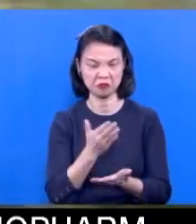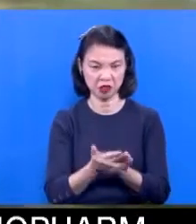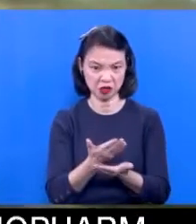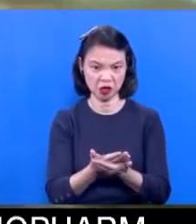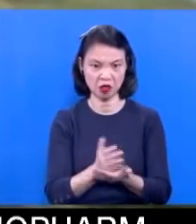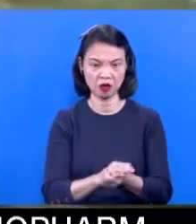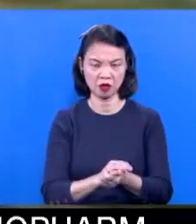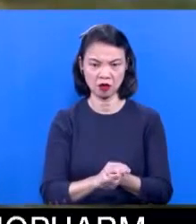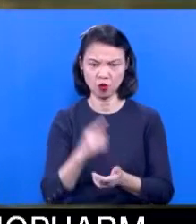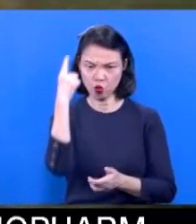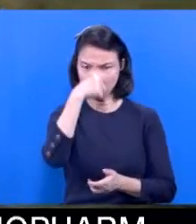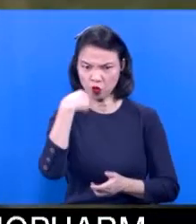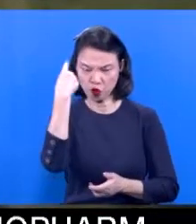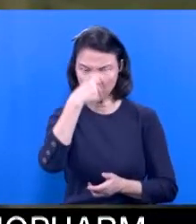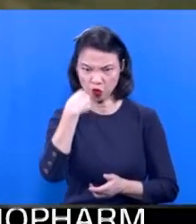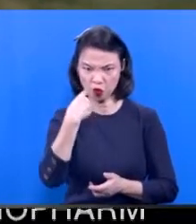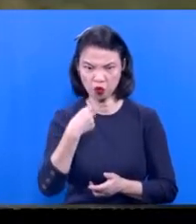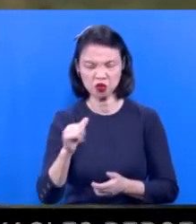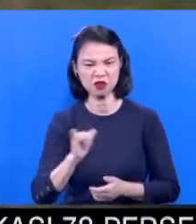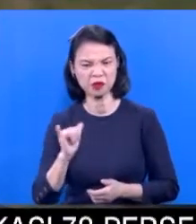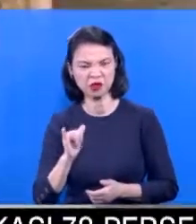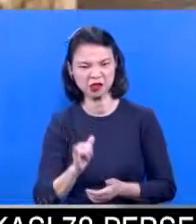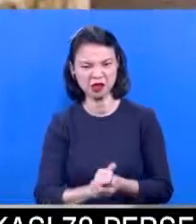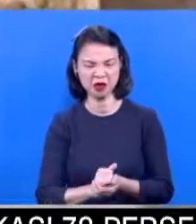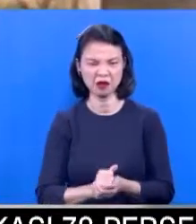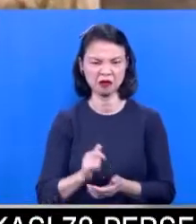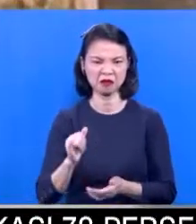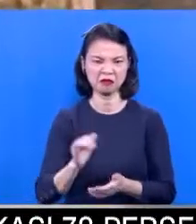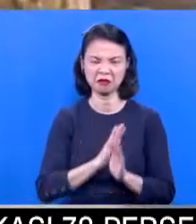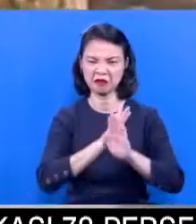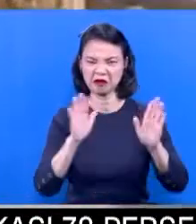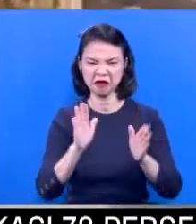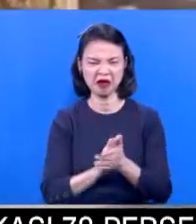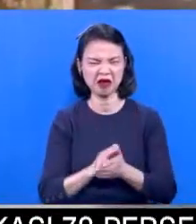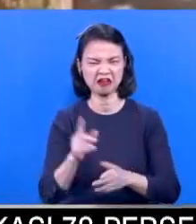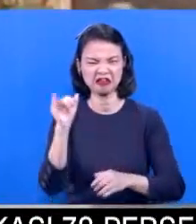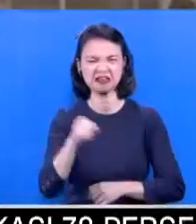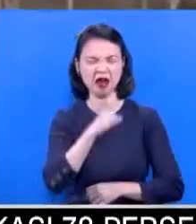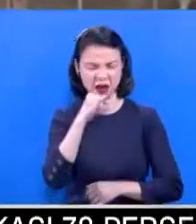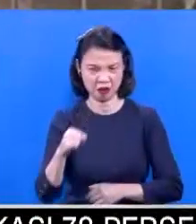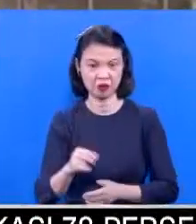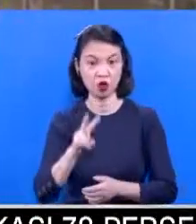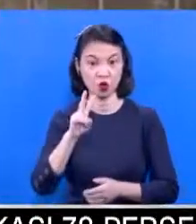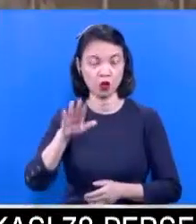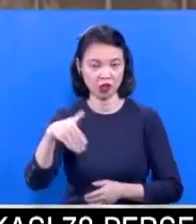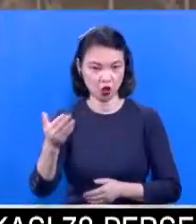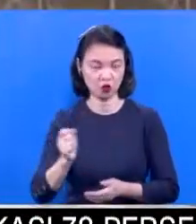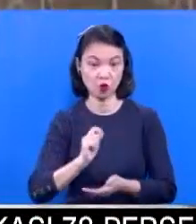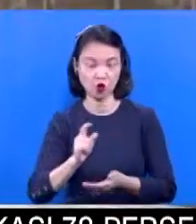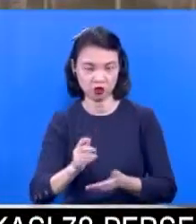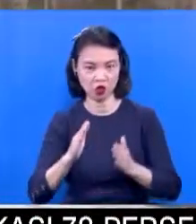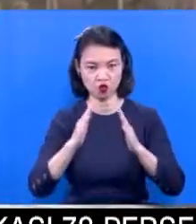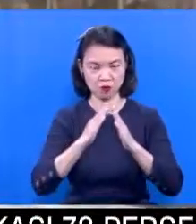klarifikasinya ini punya pesan kayak orang nggak berdosalah apa keduanya diketahui telah 2 tahun mengontrak di desa